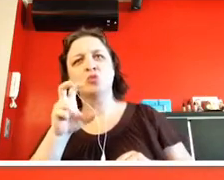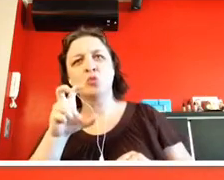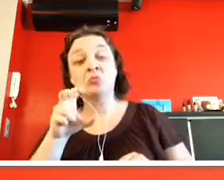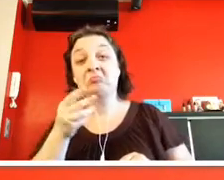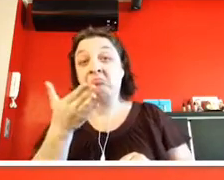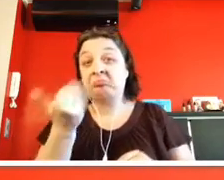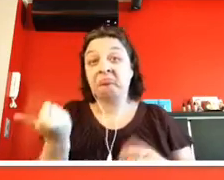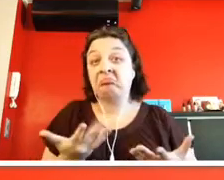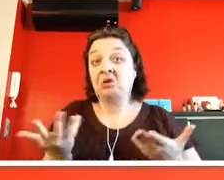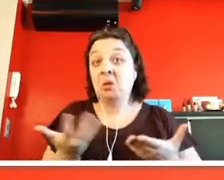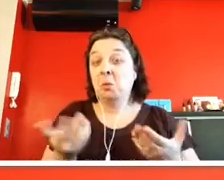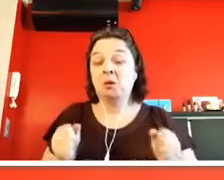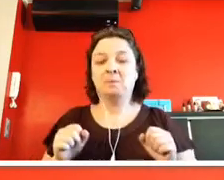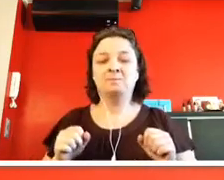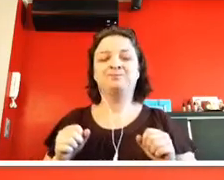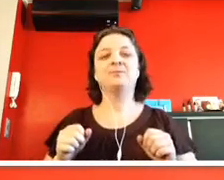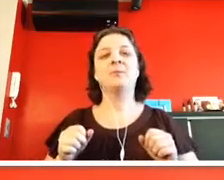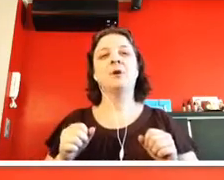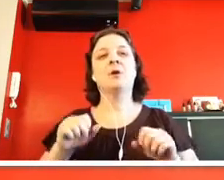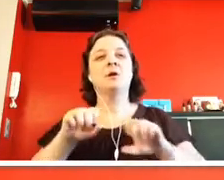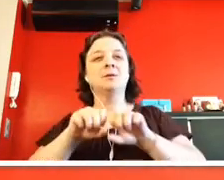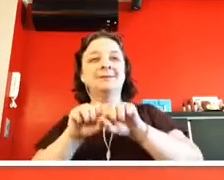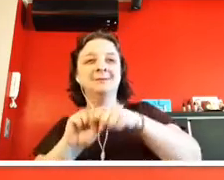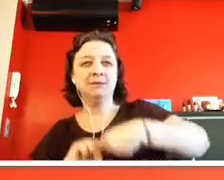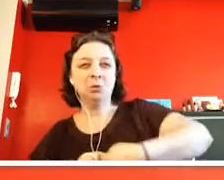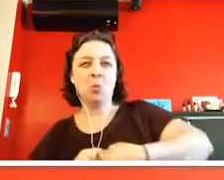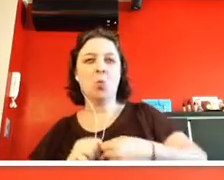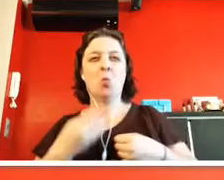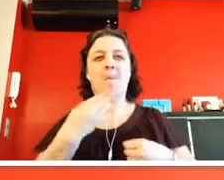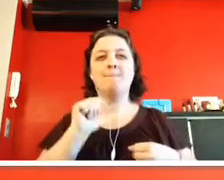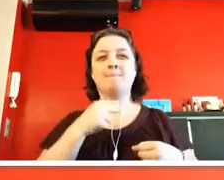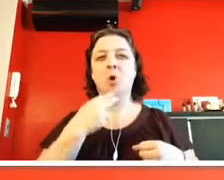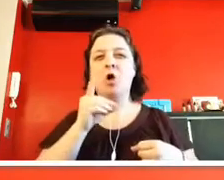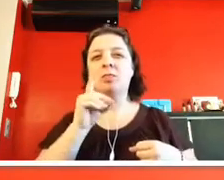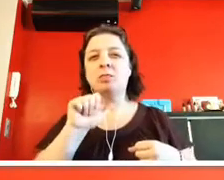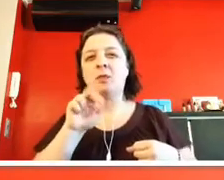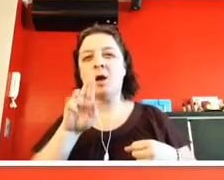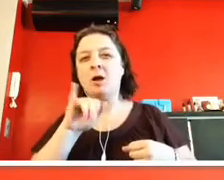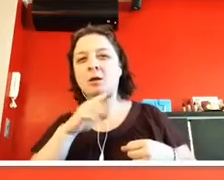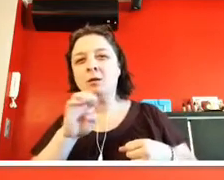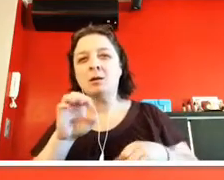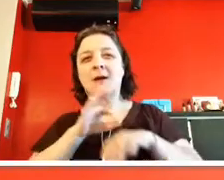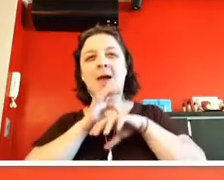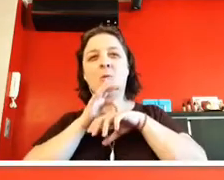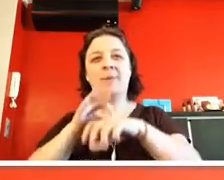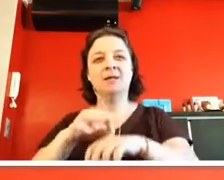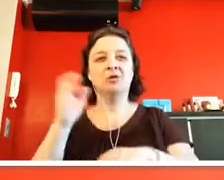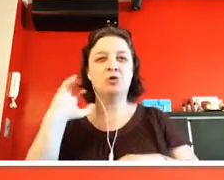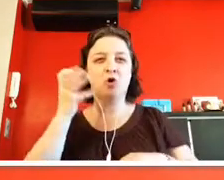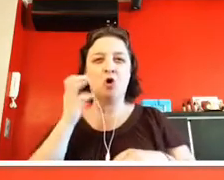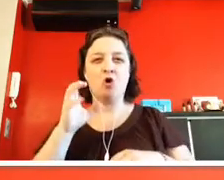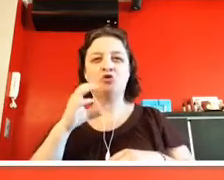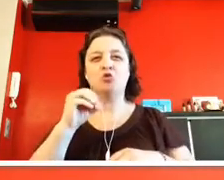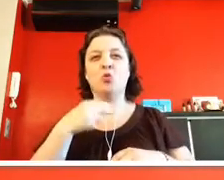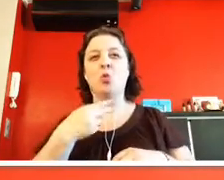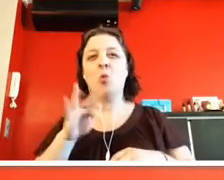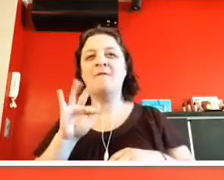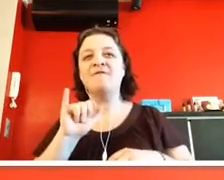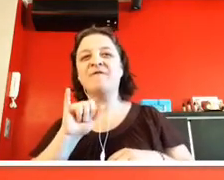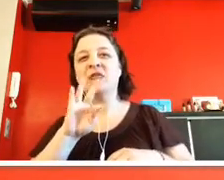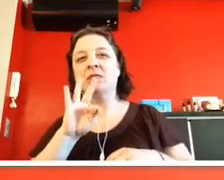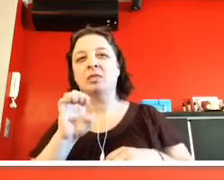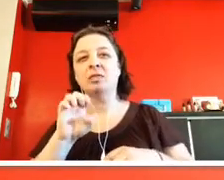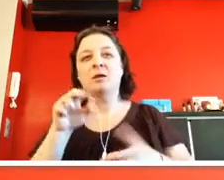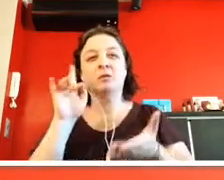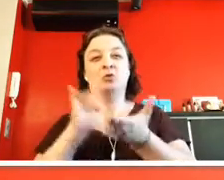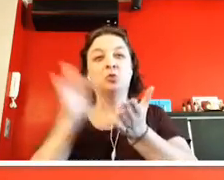pas ce que c'est, je ne sais absolument pas ce que c'est. Du citron, de la mandarine accompagnée d'orange